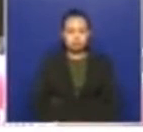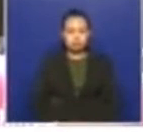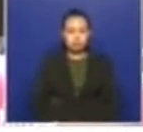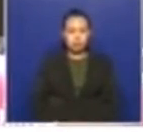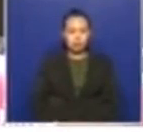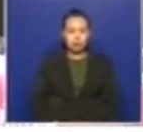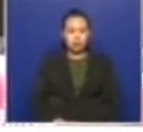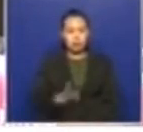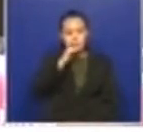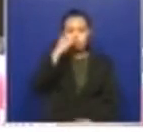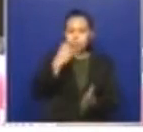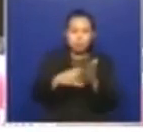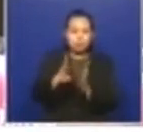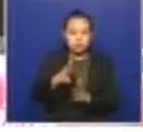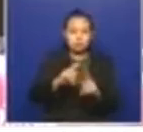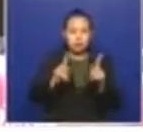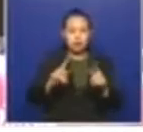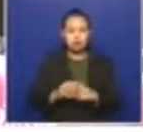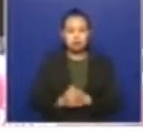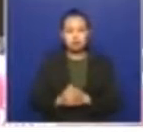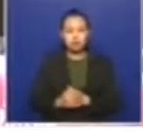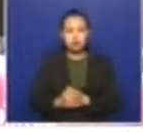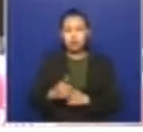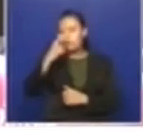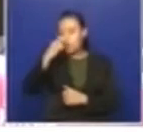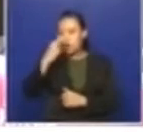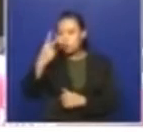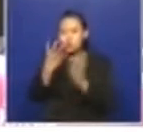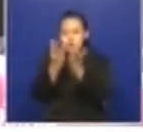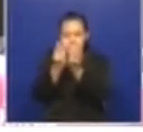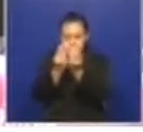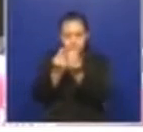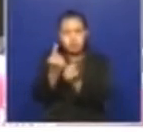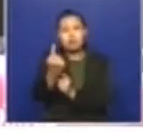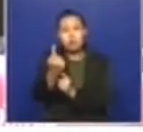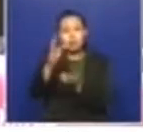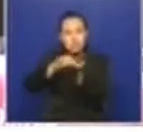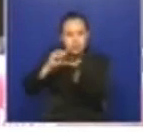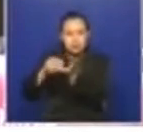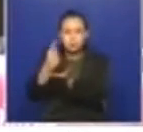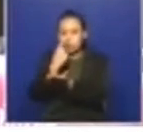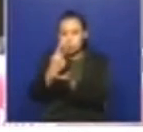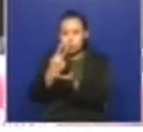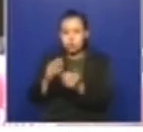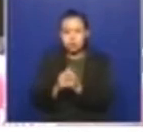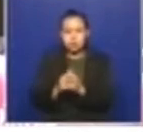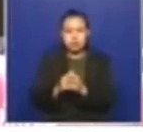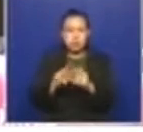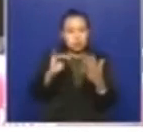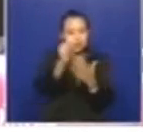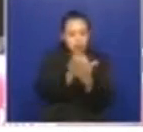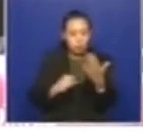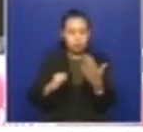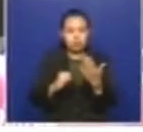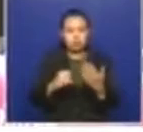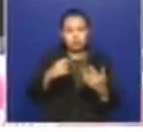อกแต่ว่าต่างชาติเขาดูตัวเลขมหาภาคเท่านั้นเขาไม่ได้มาดู GDP จังหวัดแน่